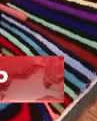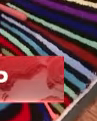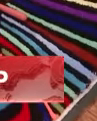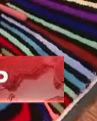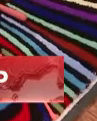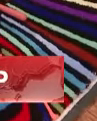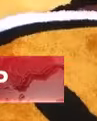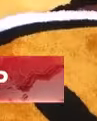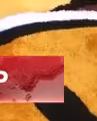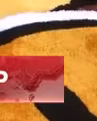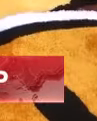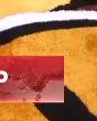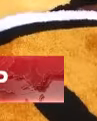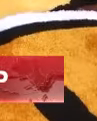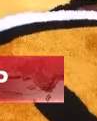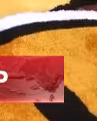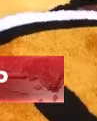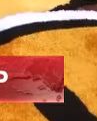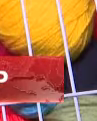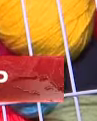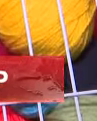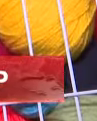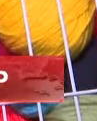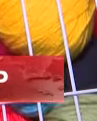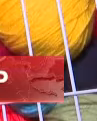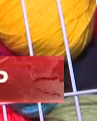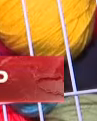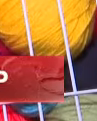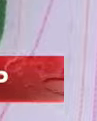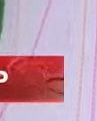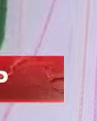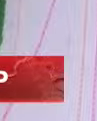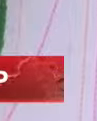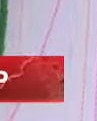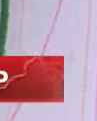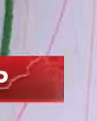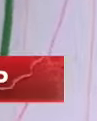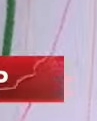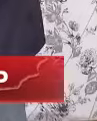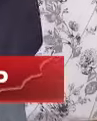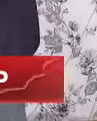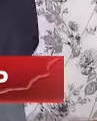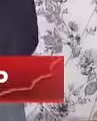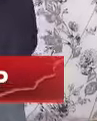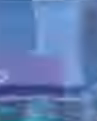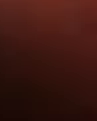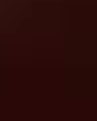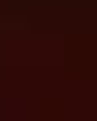Ұлттық құндылықты ұлысқа дәріптеуді жамбылдық азамат заманауи кілемге ою өрнек бастырып, қазақ қолөнерін насихаттап